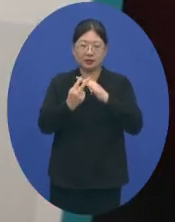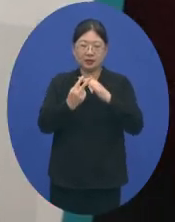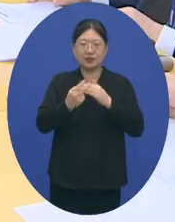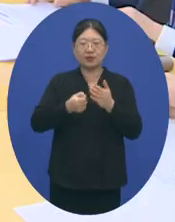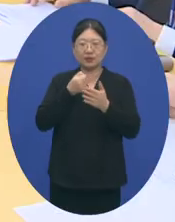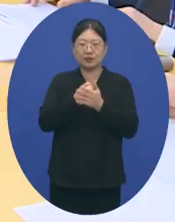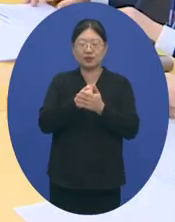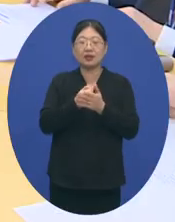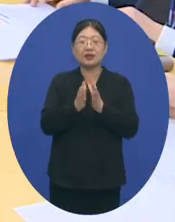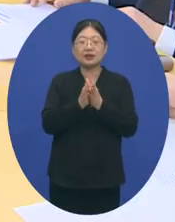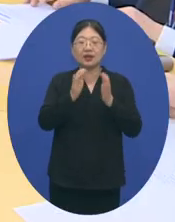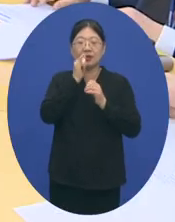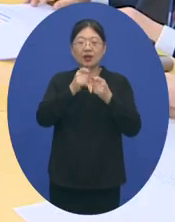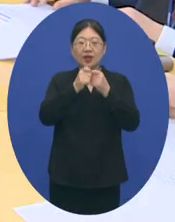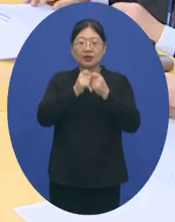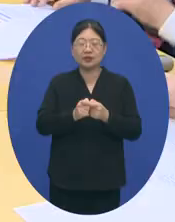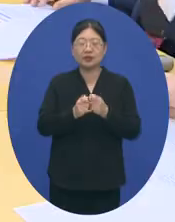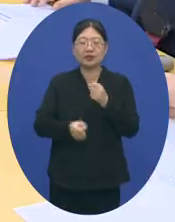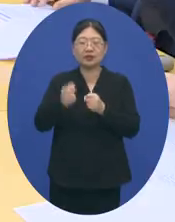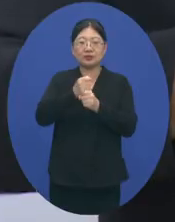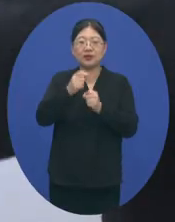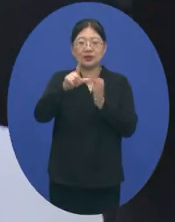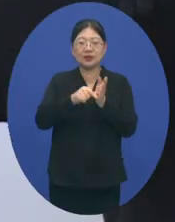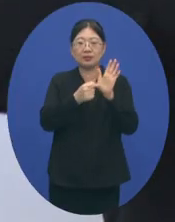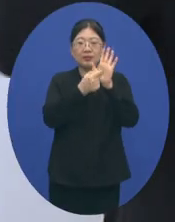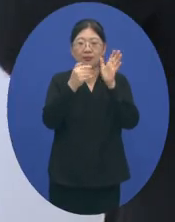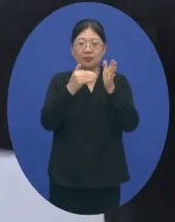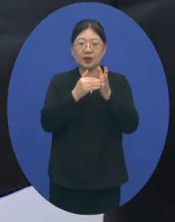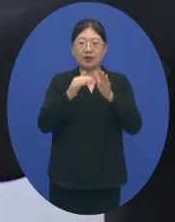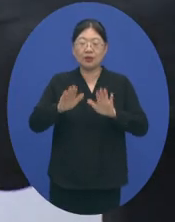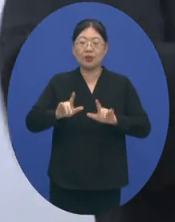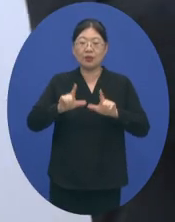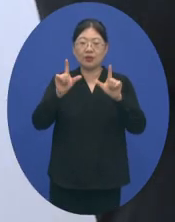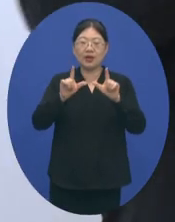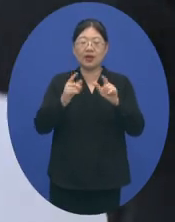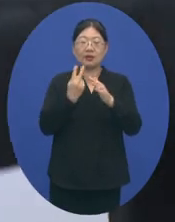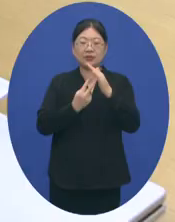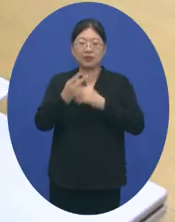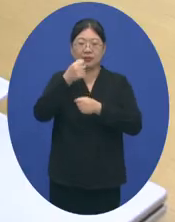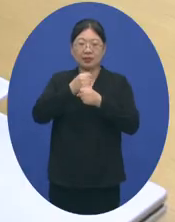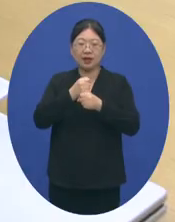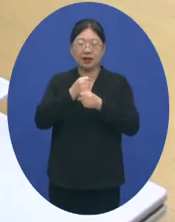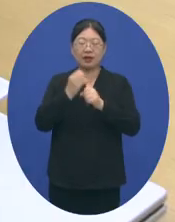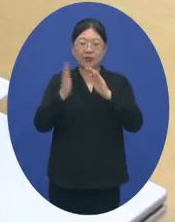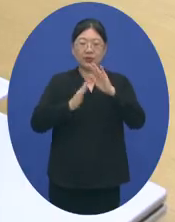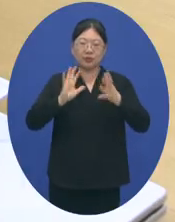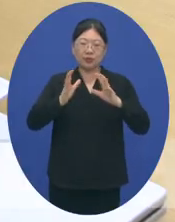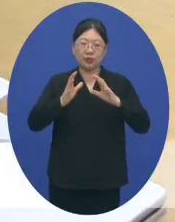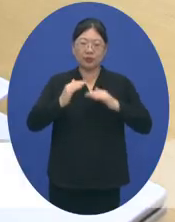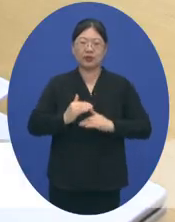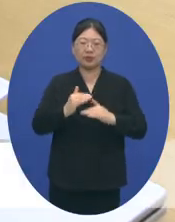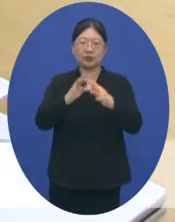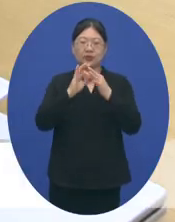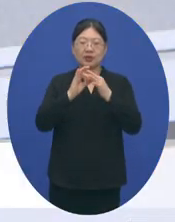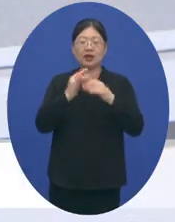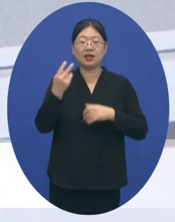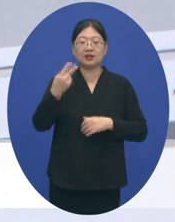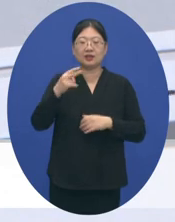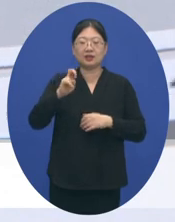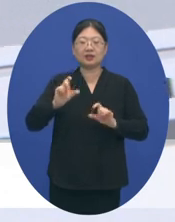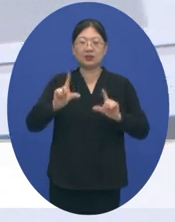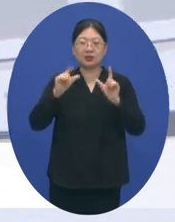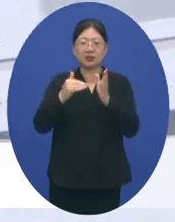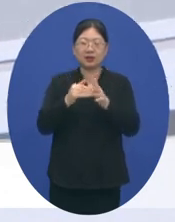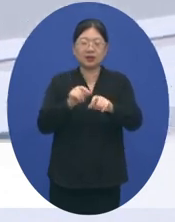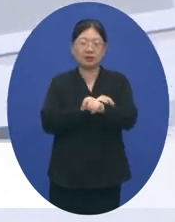알렸습니다. 이어 구체적인 출범 시기를 발표했습니다. 올해는 비전 수립과 공론화 과정을 거쳐 2025년까지